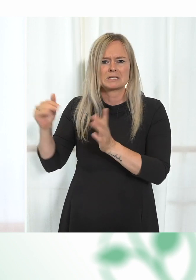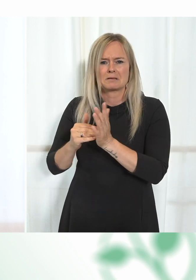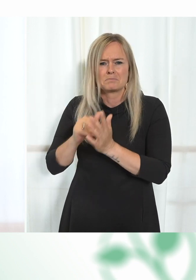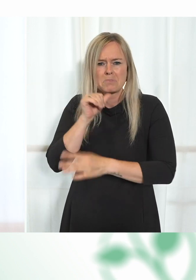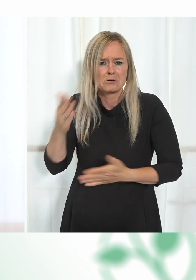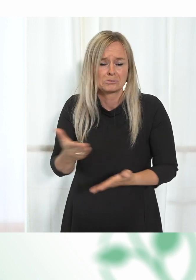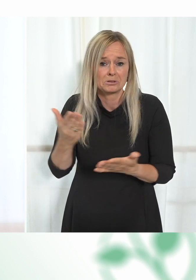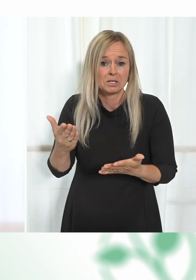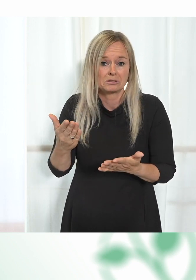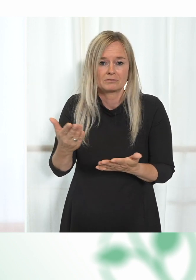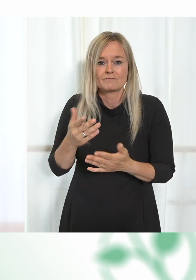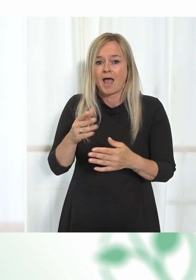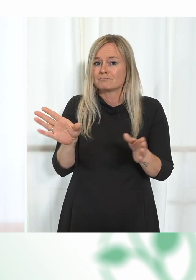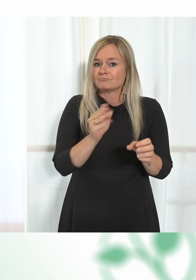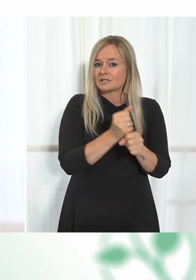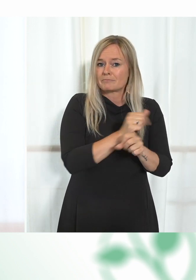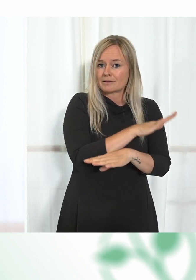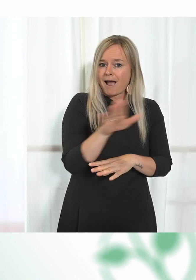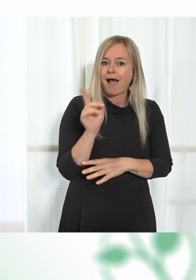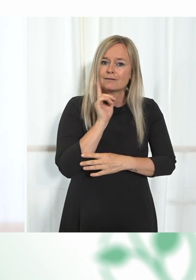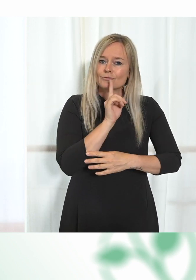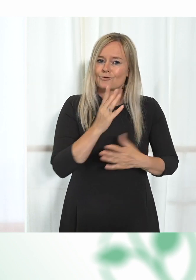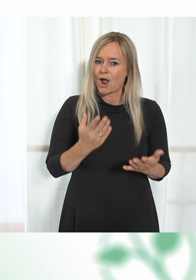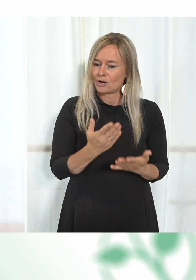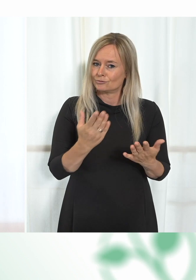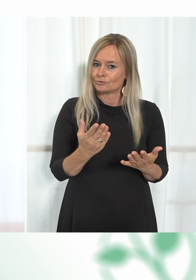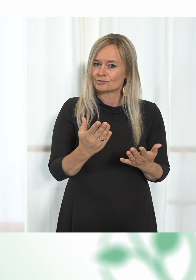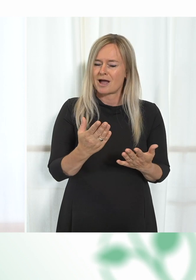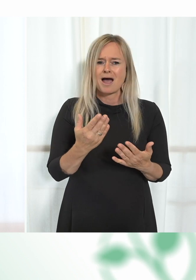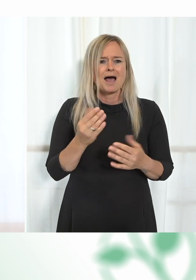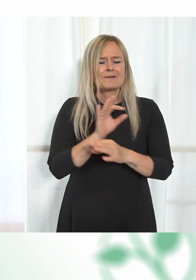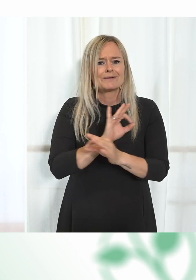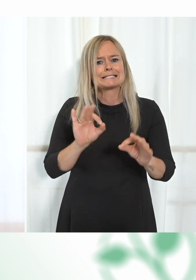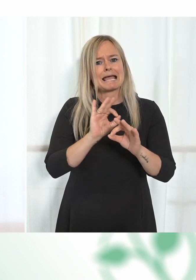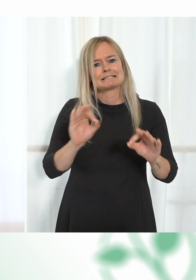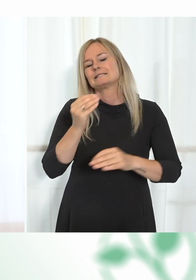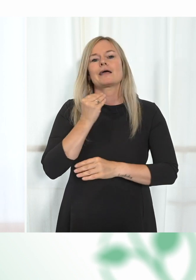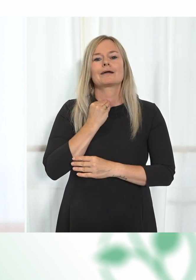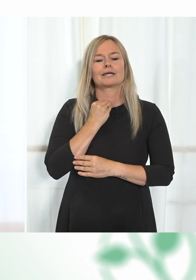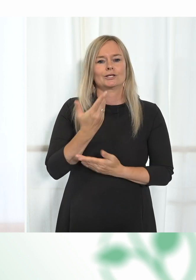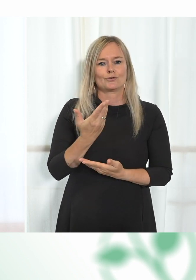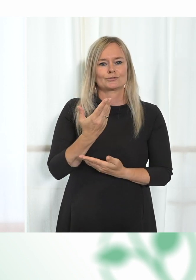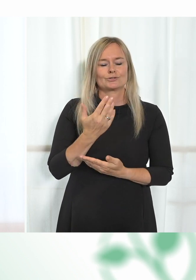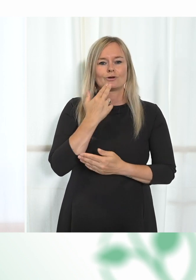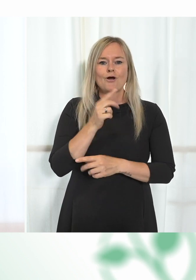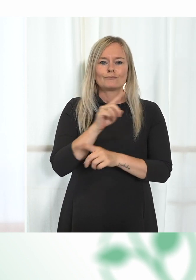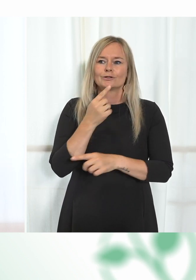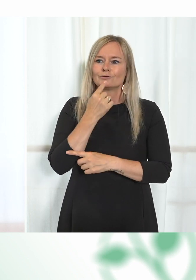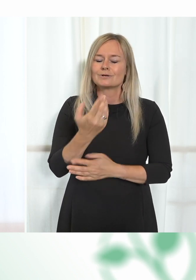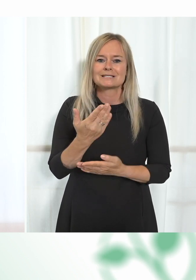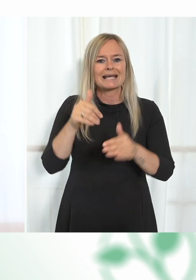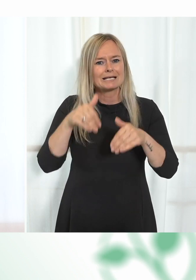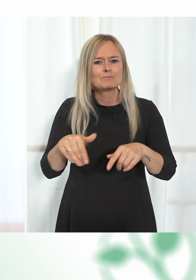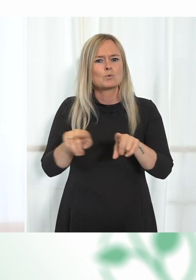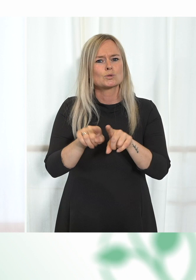nicht, wenn man nichts hört. Und wir haben das wirklich genossen, und das wollte ich einfach damit sagen. Also man muss nur ein